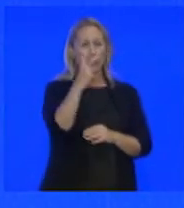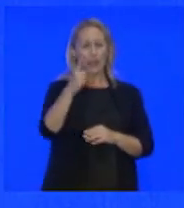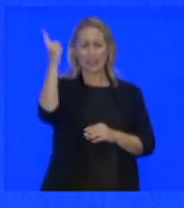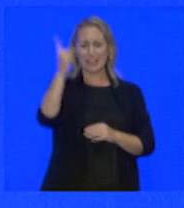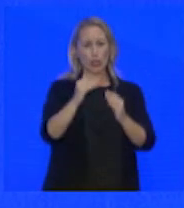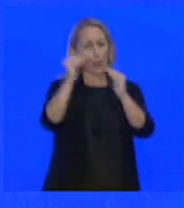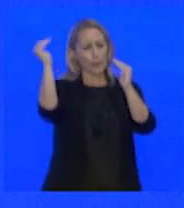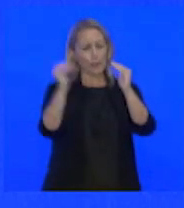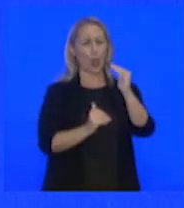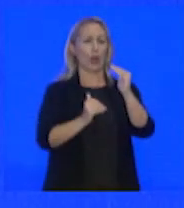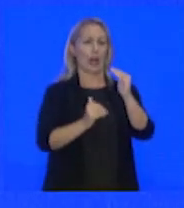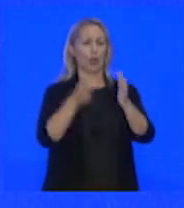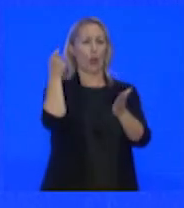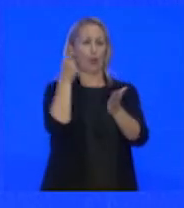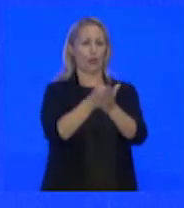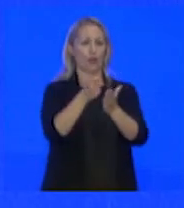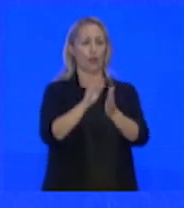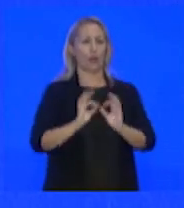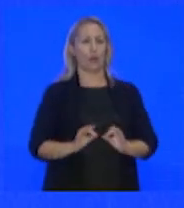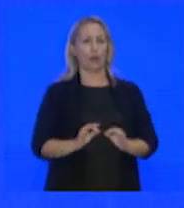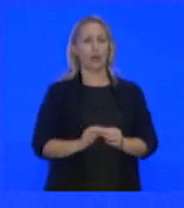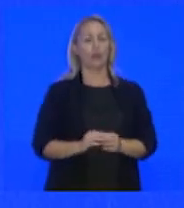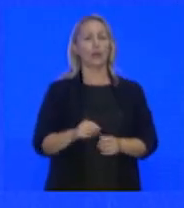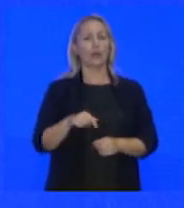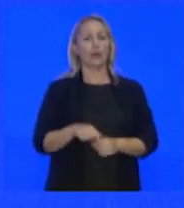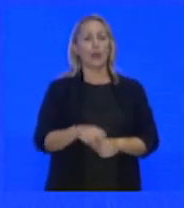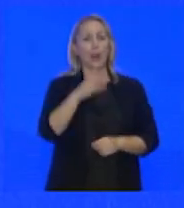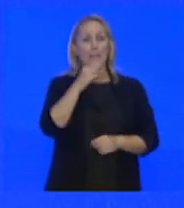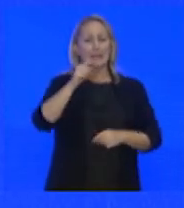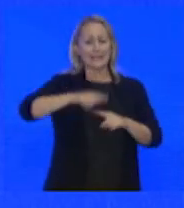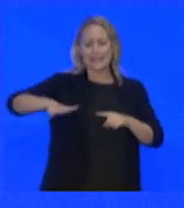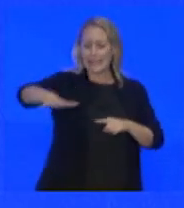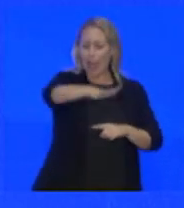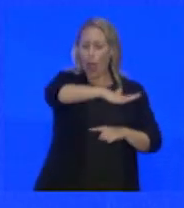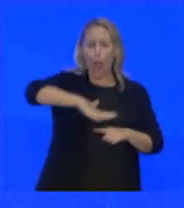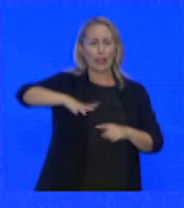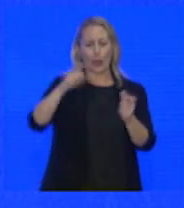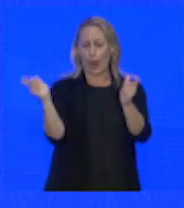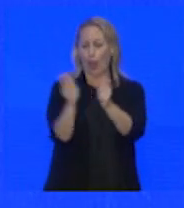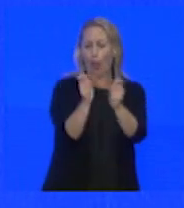χαμηλότερα. Κάτι που νομίζω ότι έχουν διαπιστώσει πια οι διοκτήτες ακινήτων παντού στη χώρα, στις πόλεις, στα χωριά.